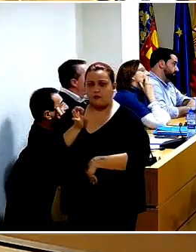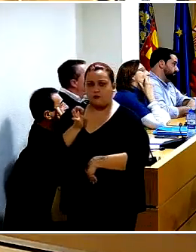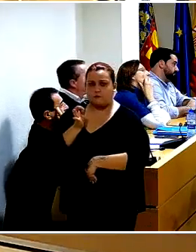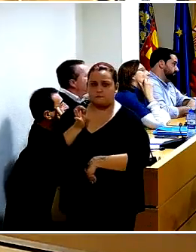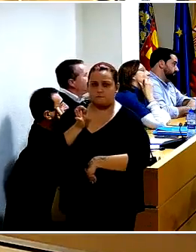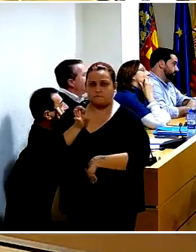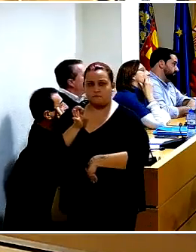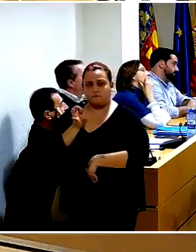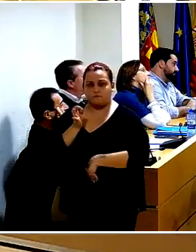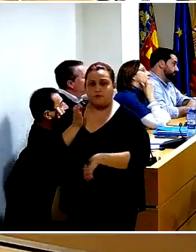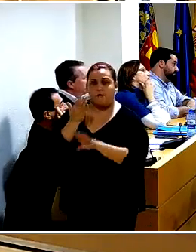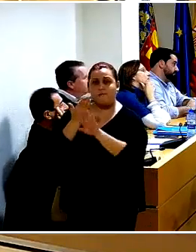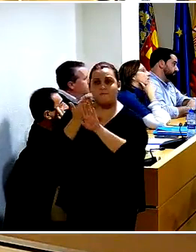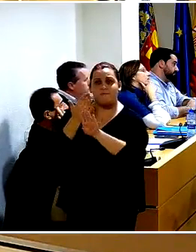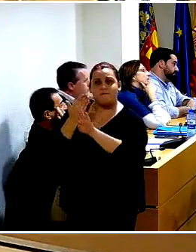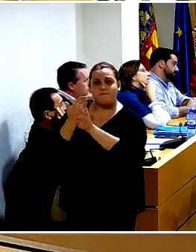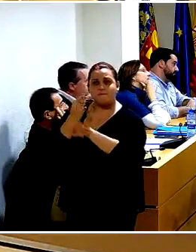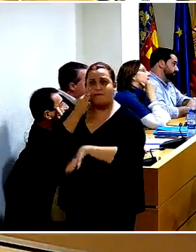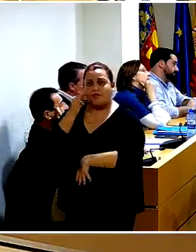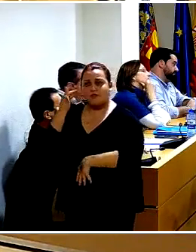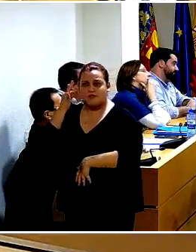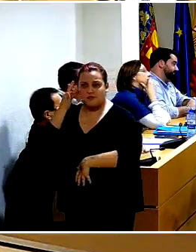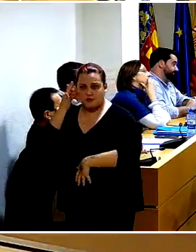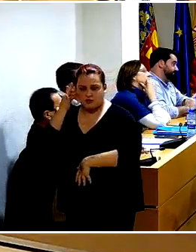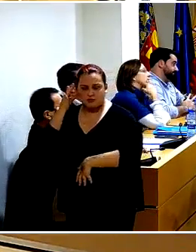per les veïnes i els veïns que Paiporta està bruta.